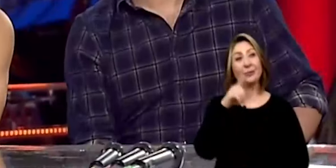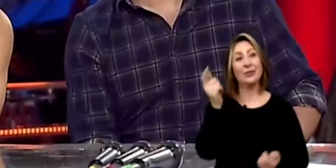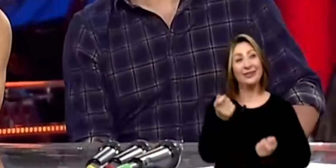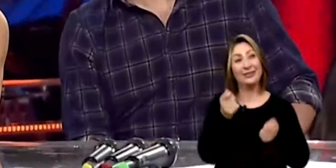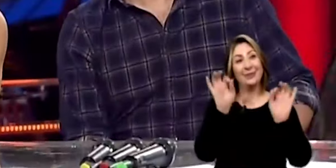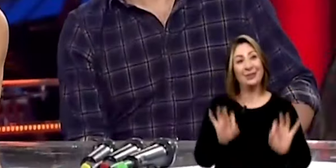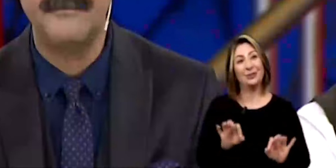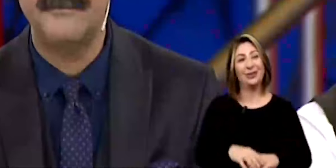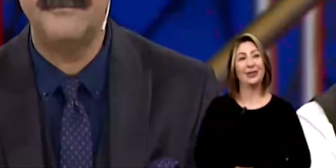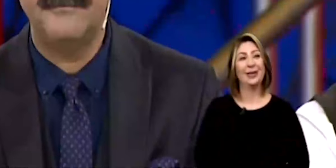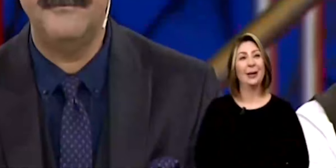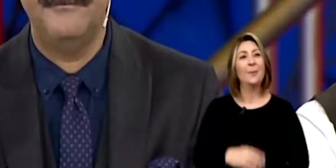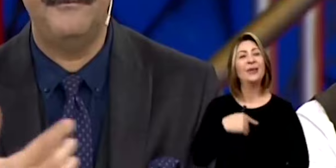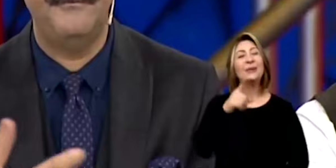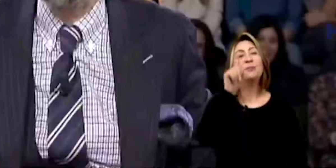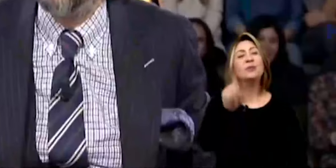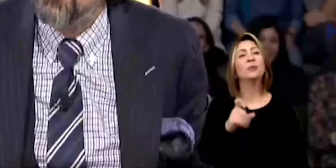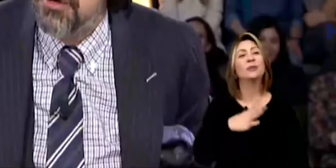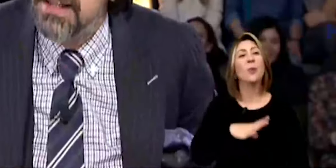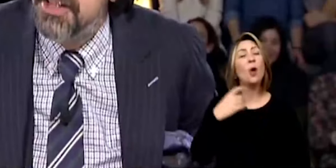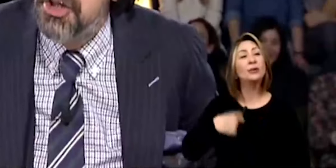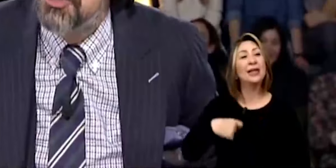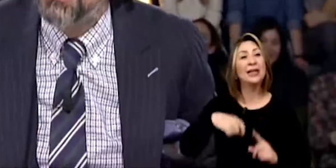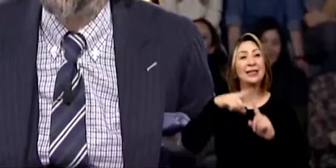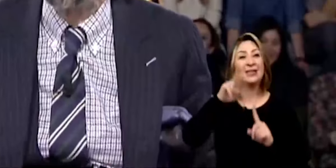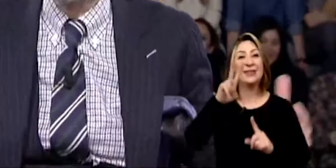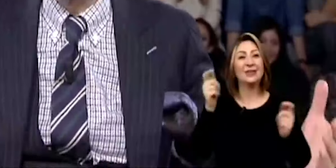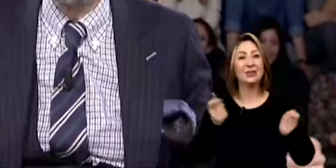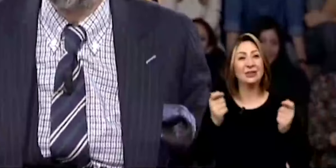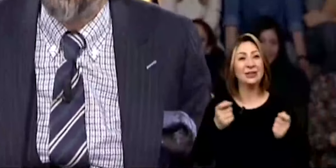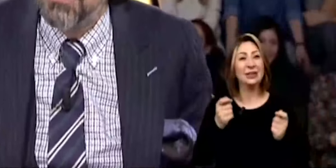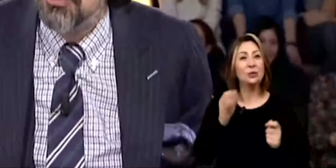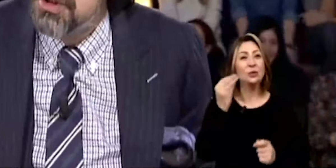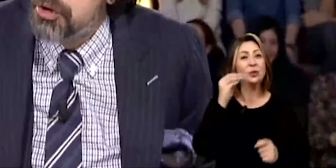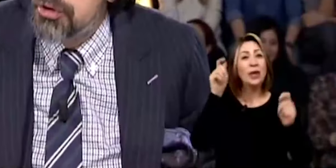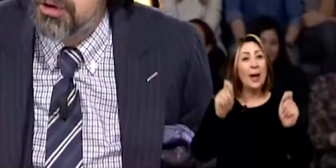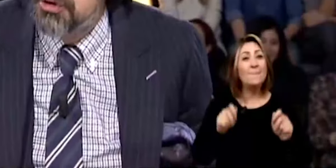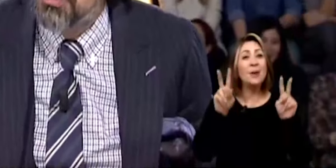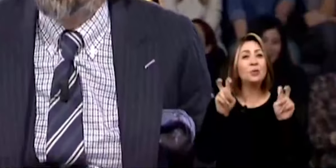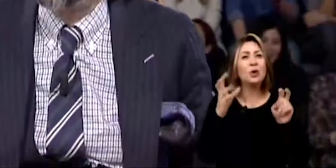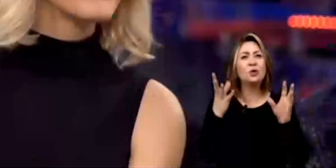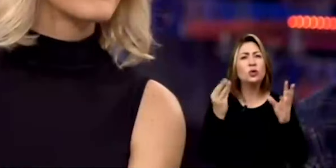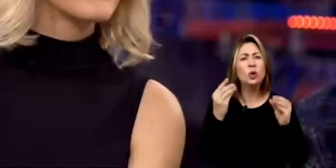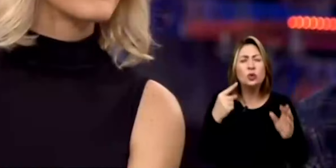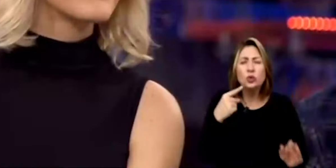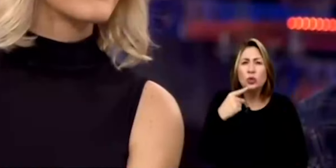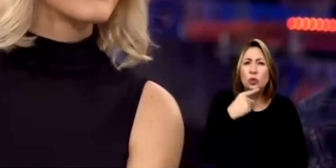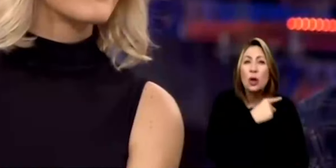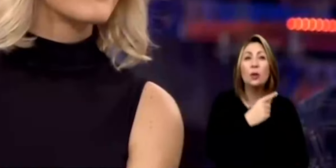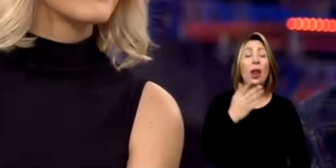faaliyete geçecek. Ben size bir şey sormak istiyorum. Özellikle televizyonlarda çalışanlar çocuk yapmak konusunda çok zorlanıyorlar. Acaba